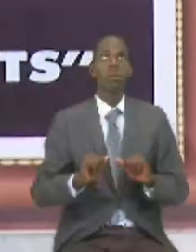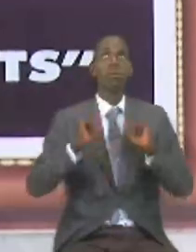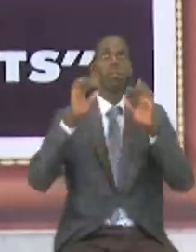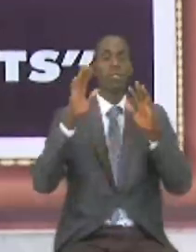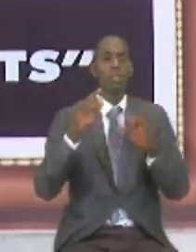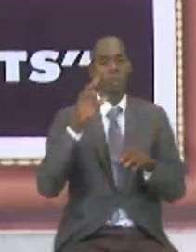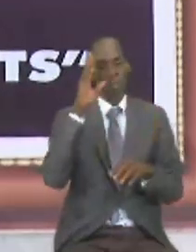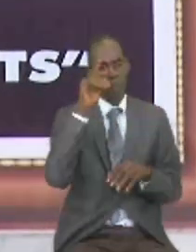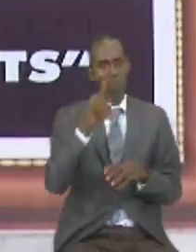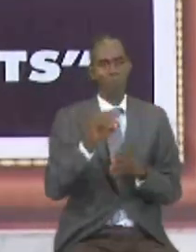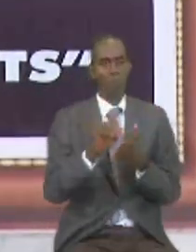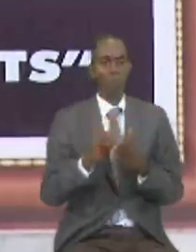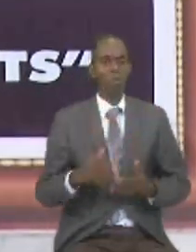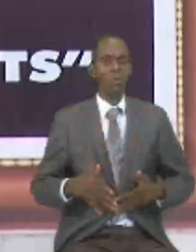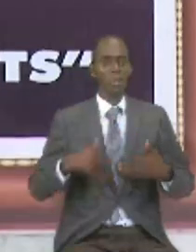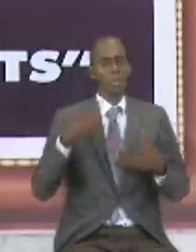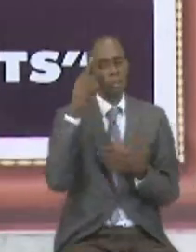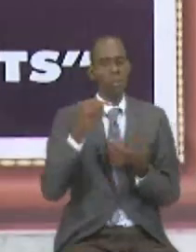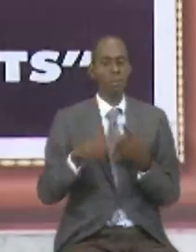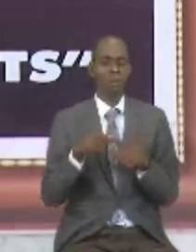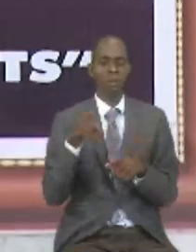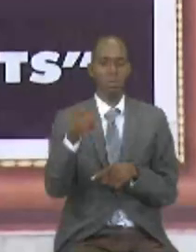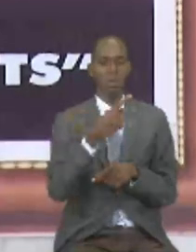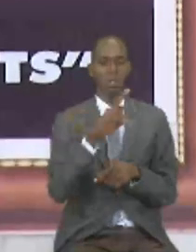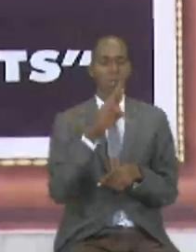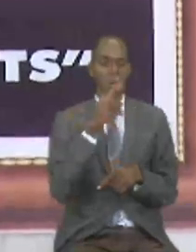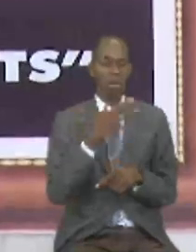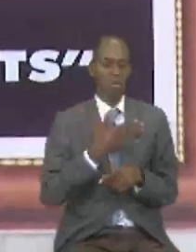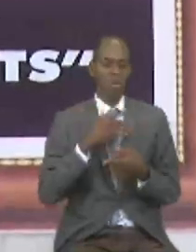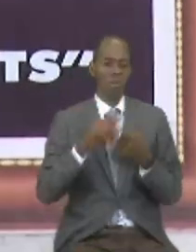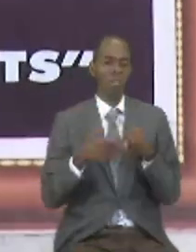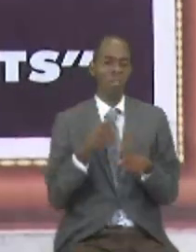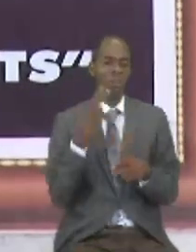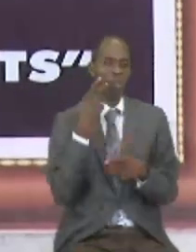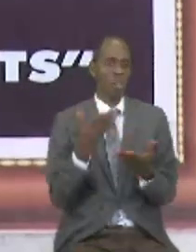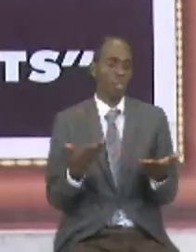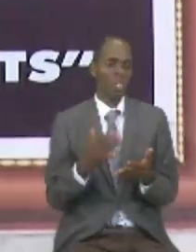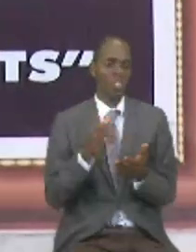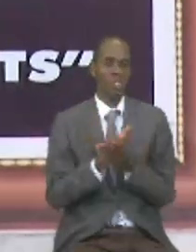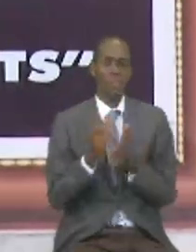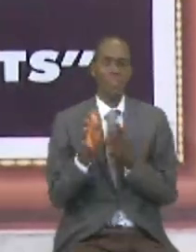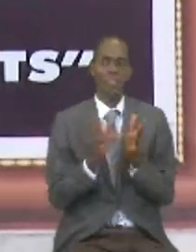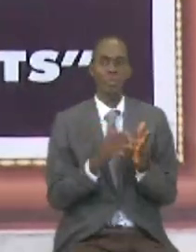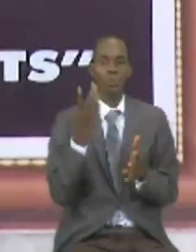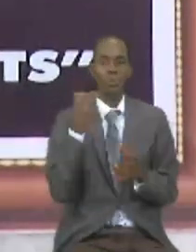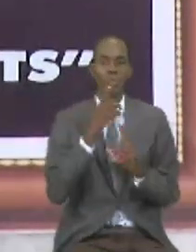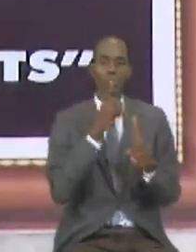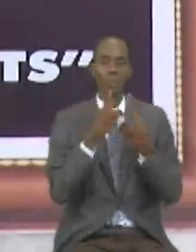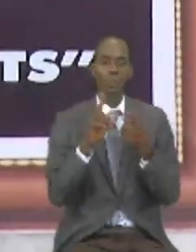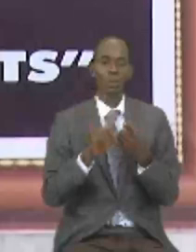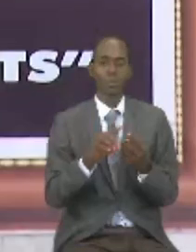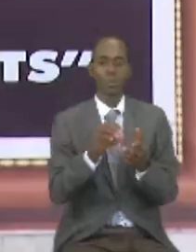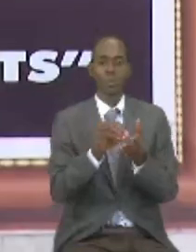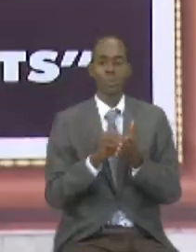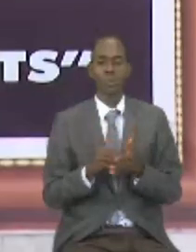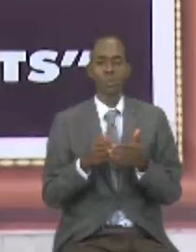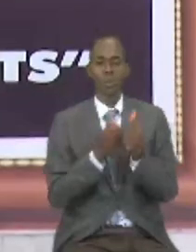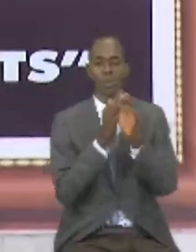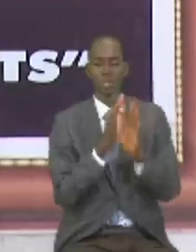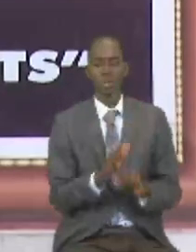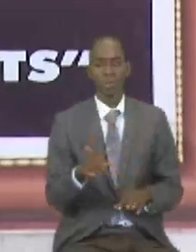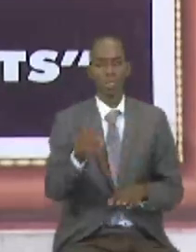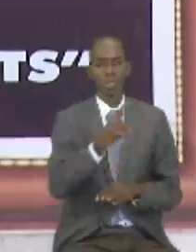qu'il n'y a pas de plus grand amour que de donner sa vie pour ses frères, pour ses amis. Vous êtes mes amis, vous voyez cela. Il parle à ses amis. Vous êtes mes